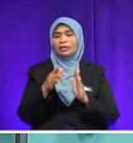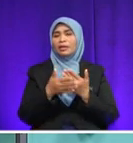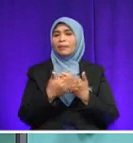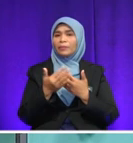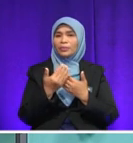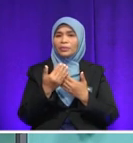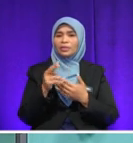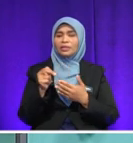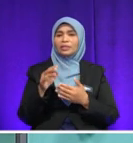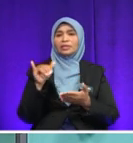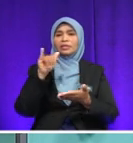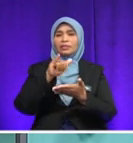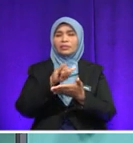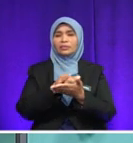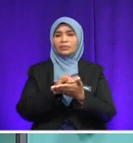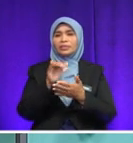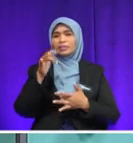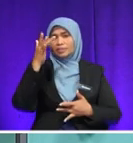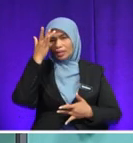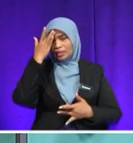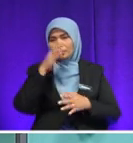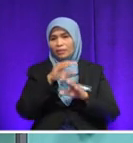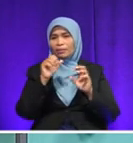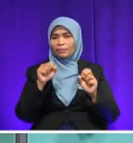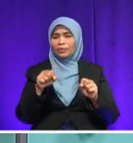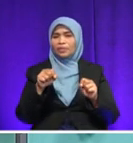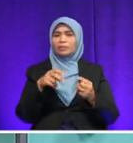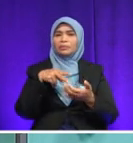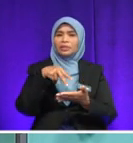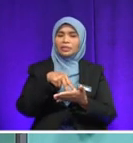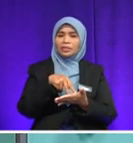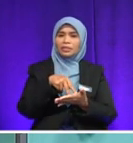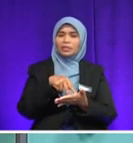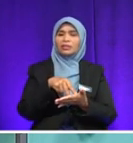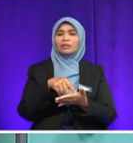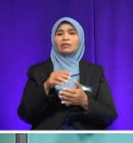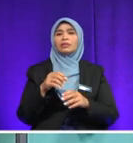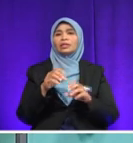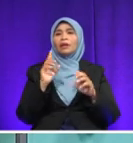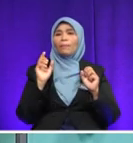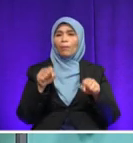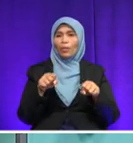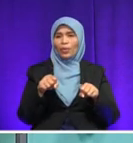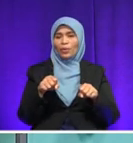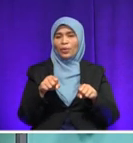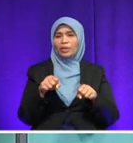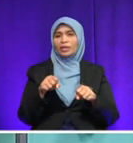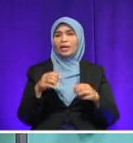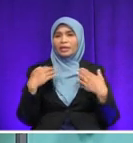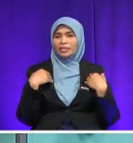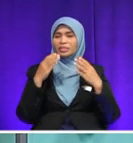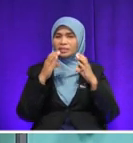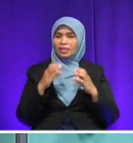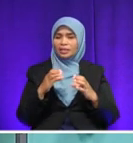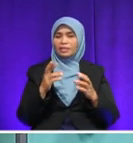kelonggaran yaitu bagi pesaki yang tidak berkemampuan melaksanakan salatnya seperti biasa Seperti biasa maka dia ada